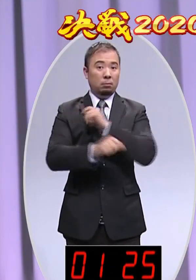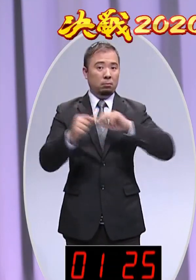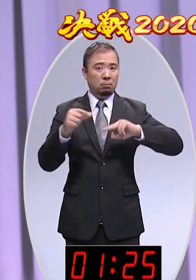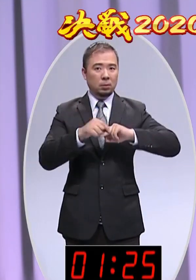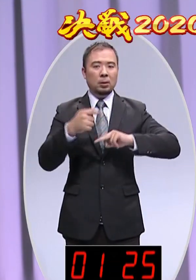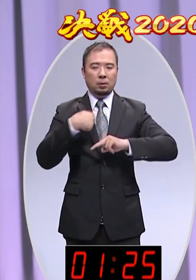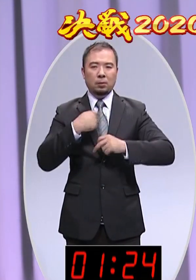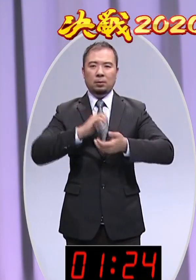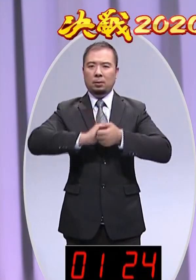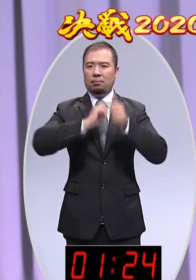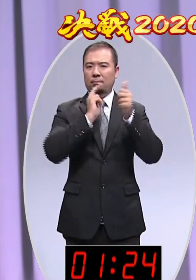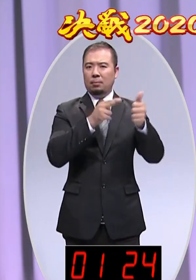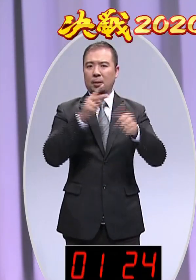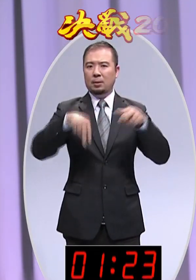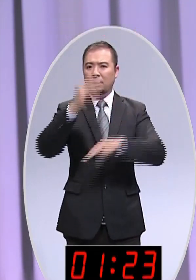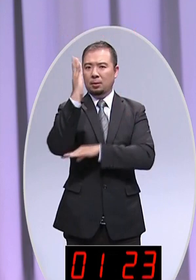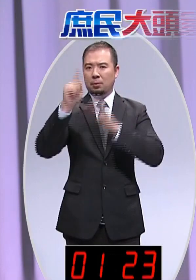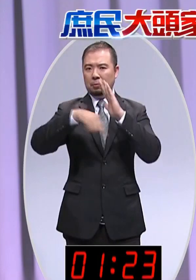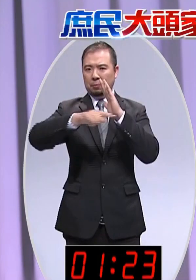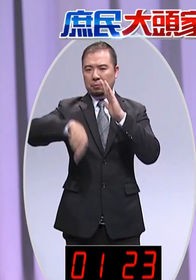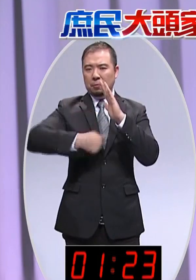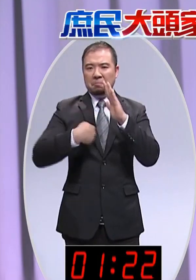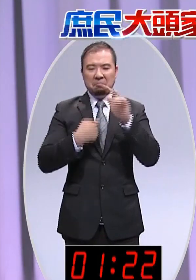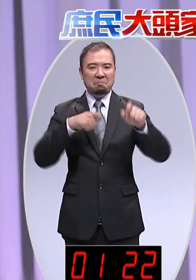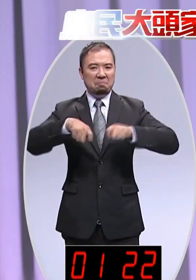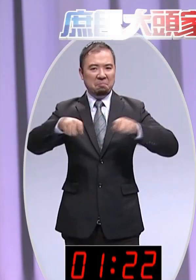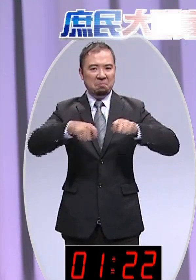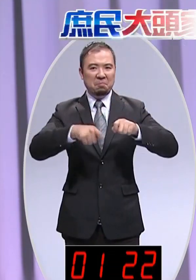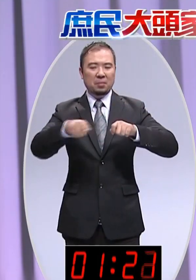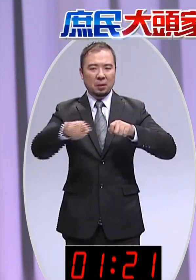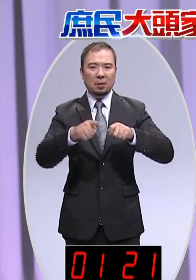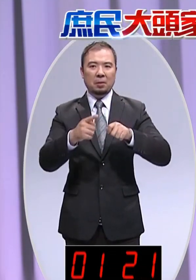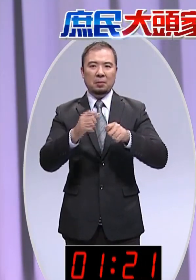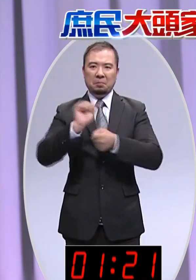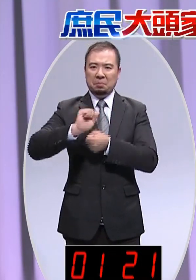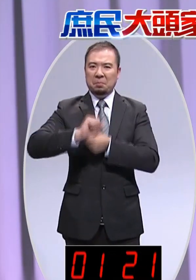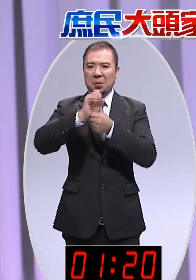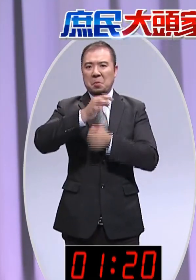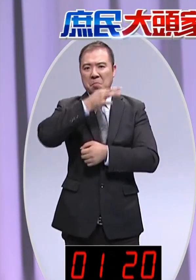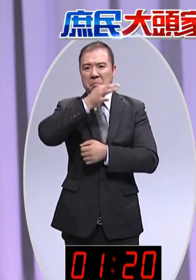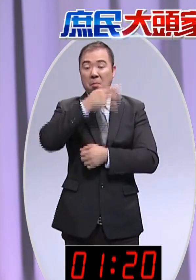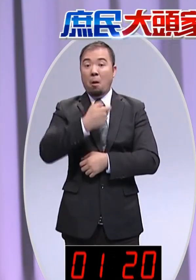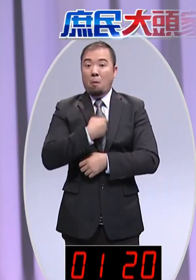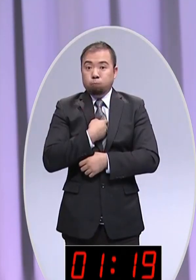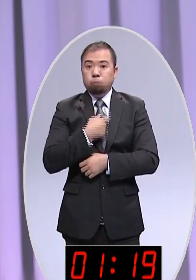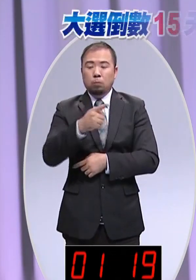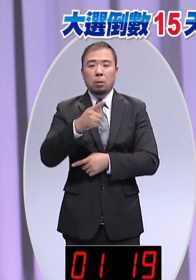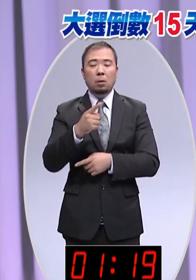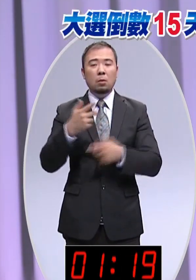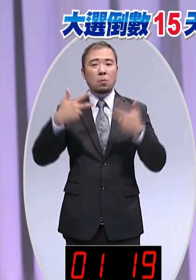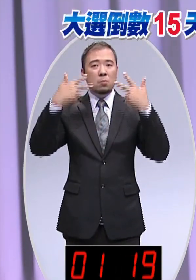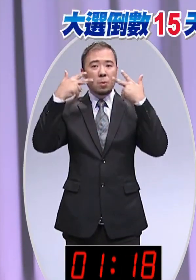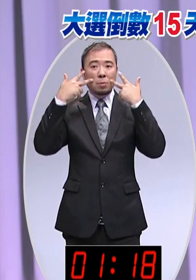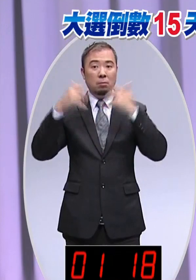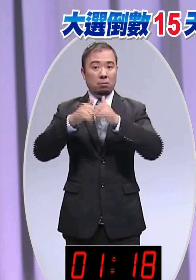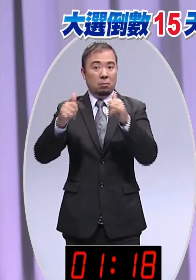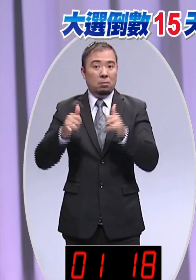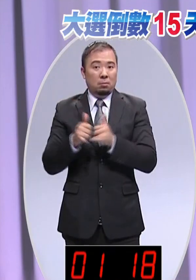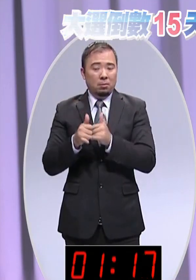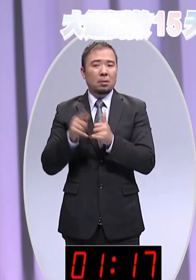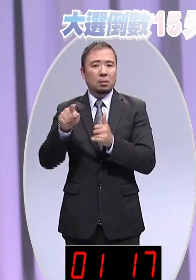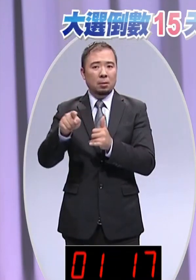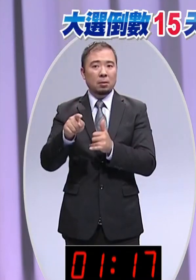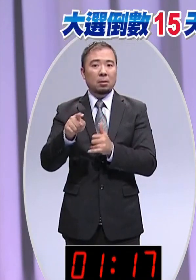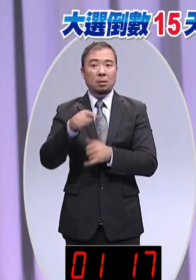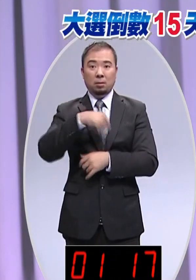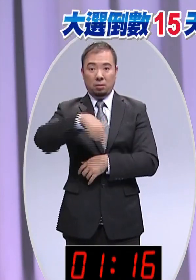好好的把它编满。对于我们原住民的照顾，如果蔡总统你去看一看